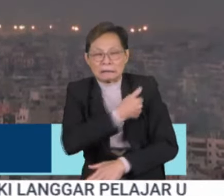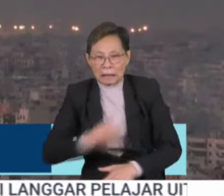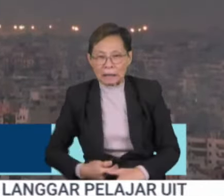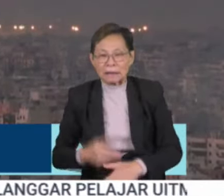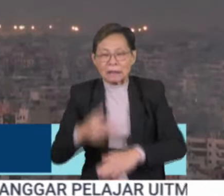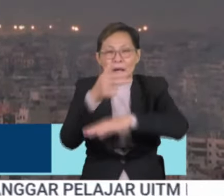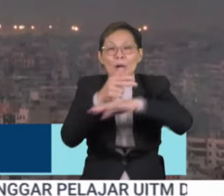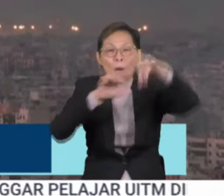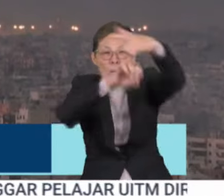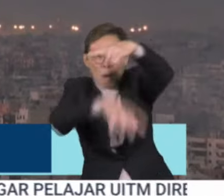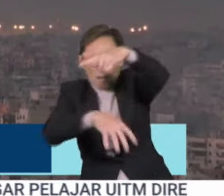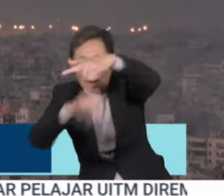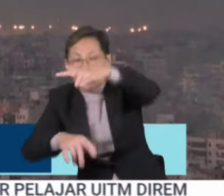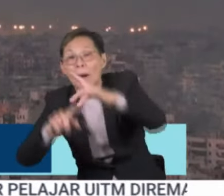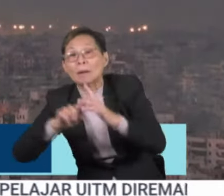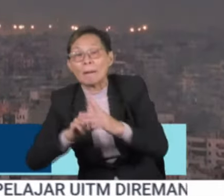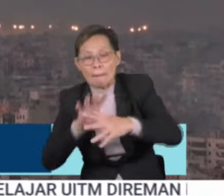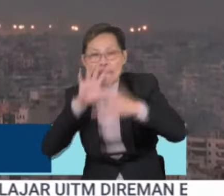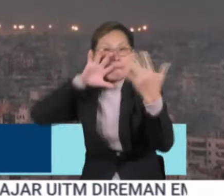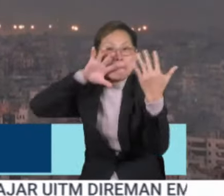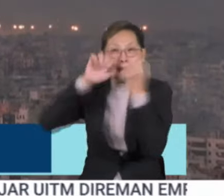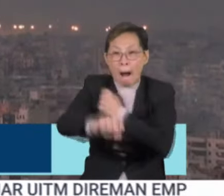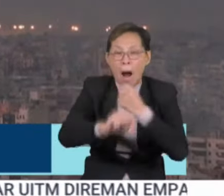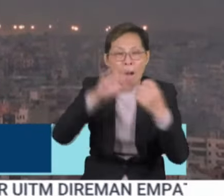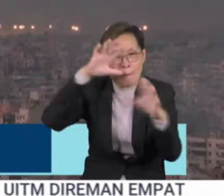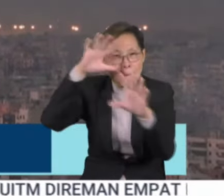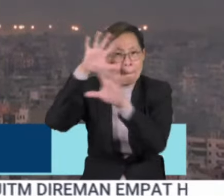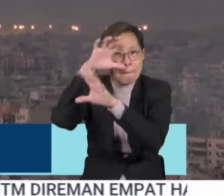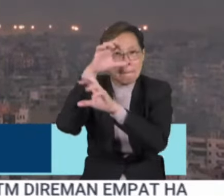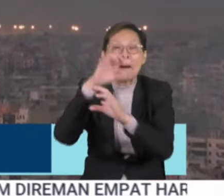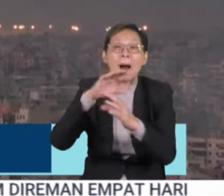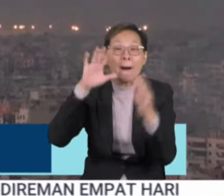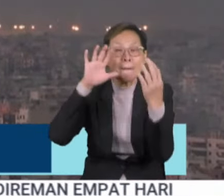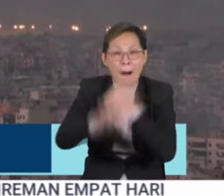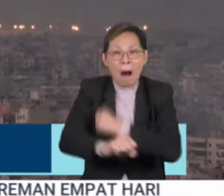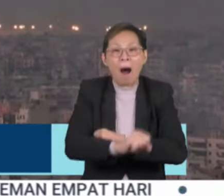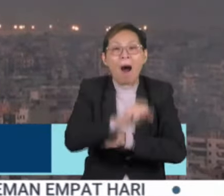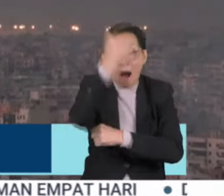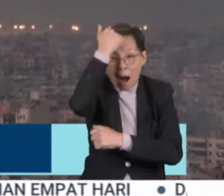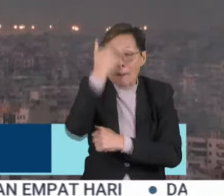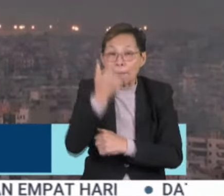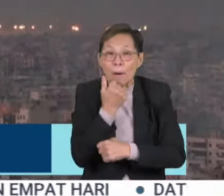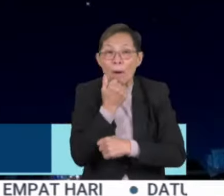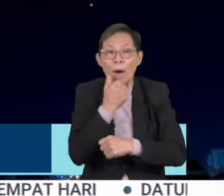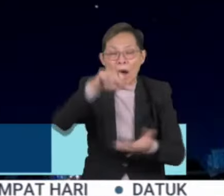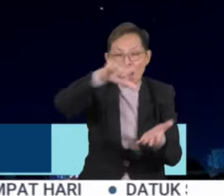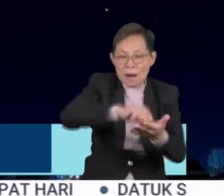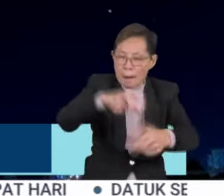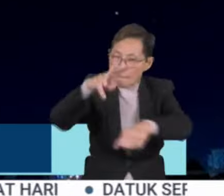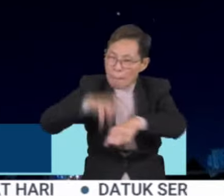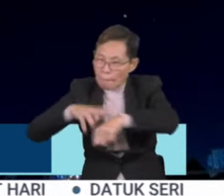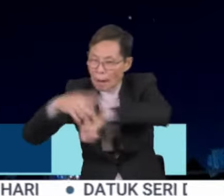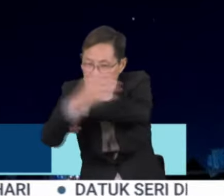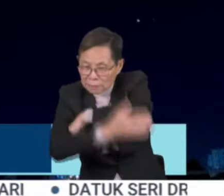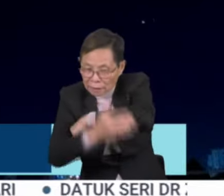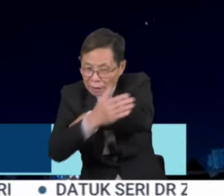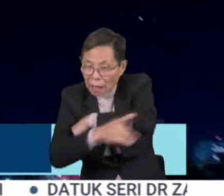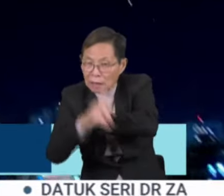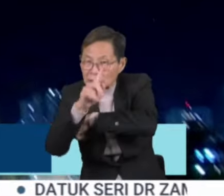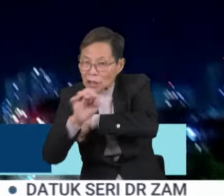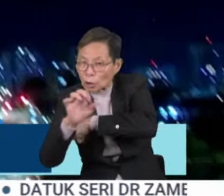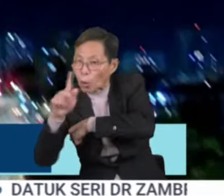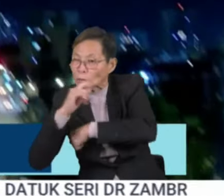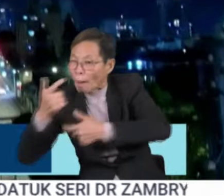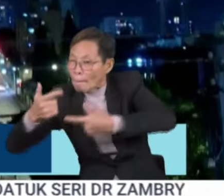Iran dilancar sebagai balasan terhadap serangan Israel ke Hezbollah, Tehran turut memberi amaran kepada negara Teluk agar